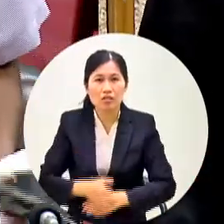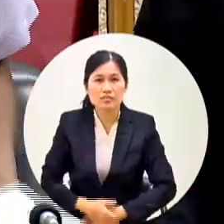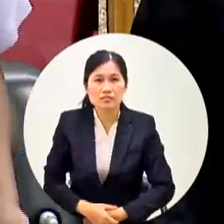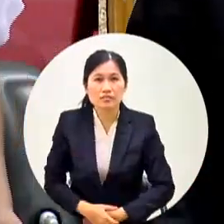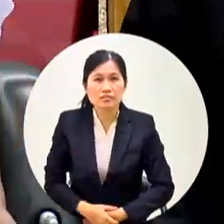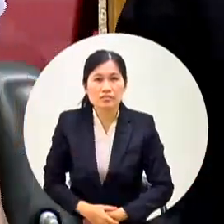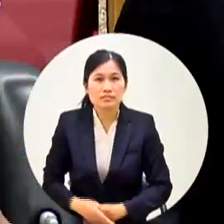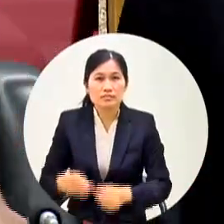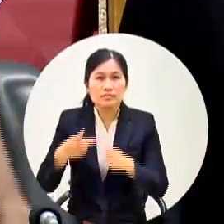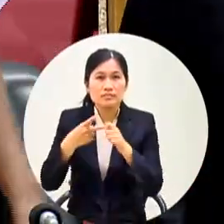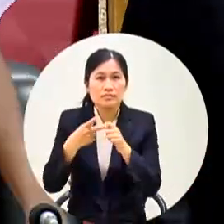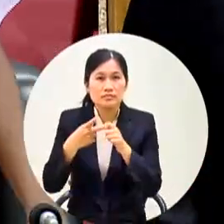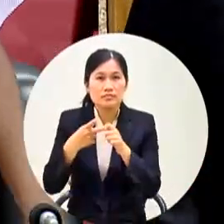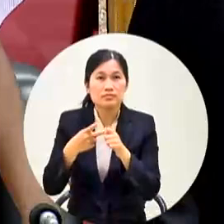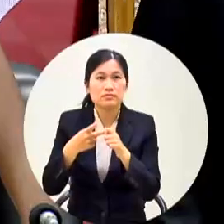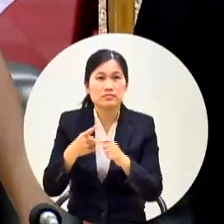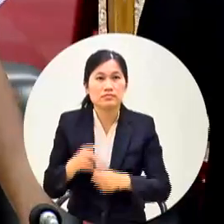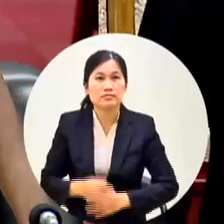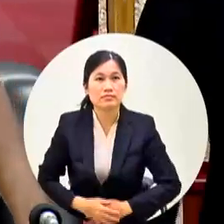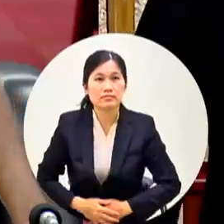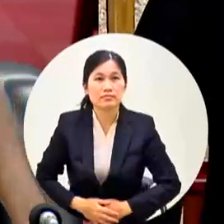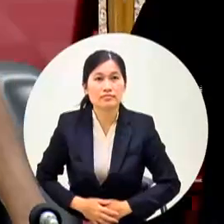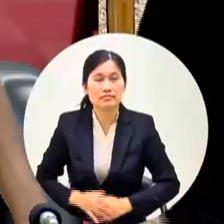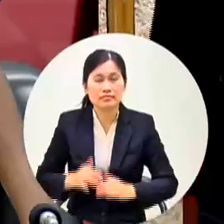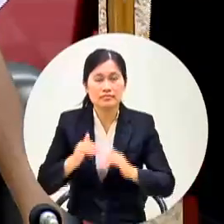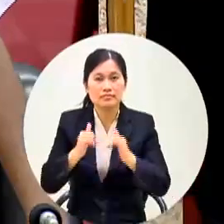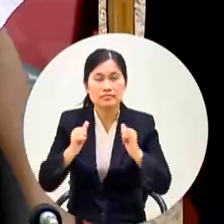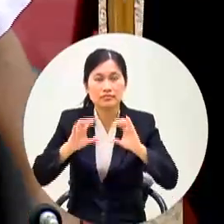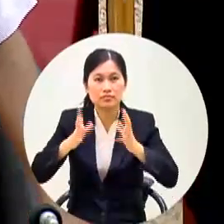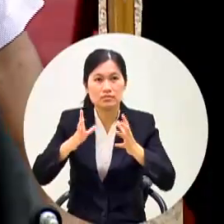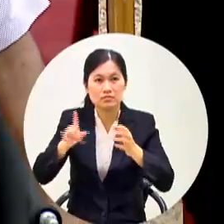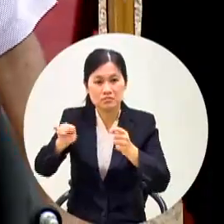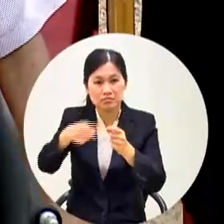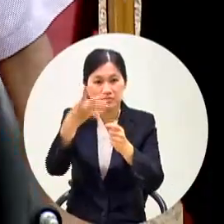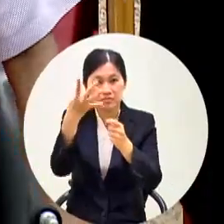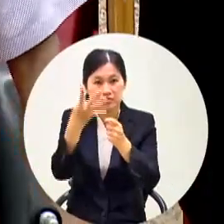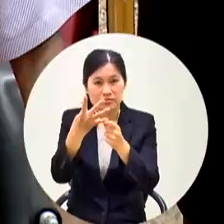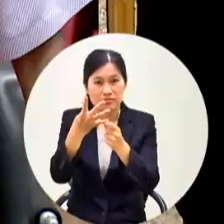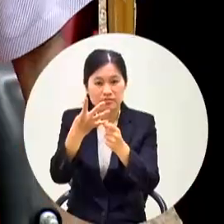第二点，在民国104年，